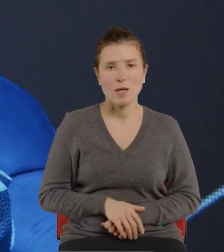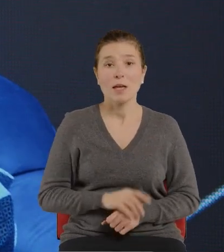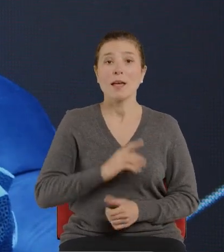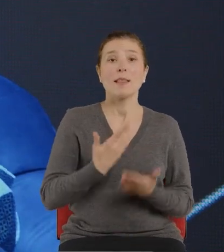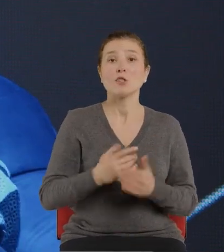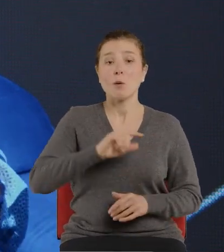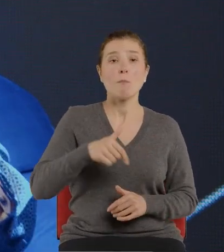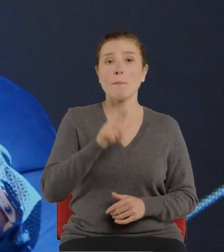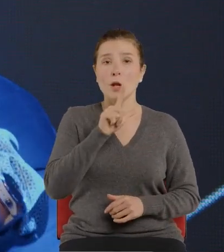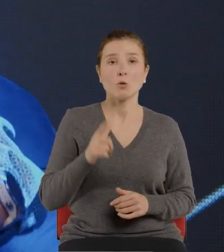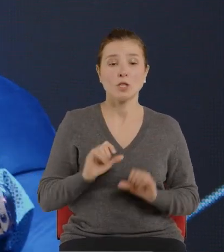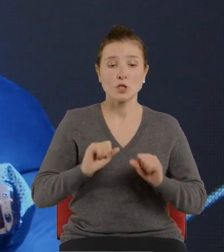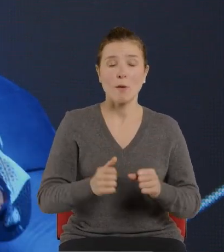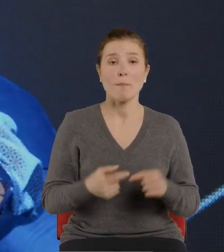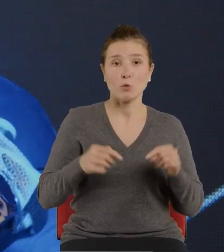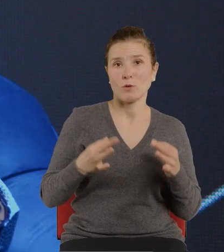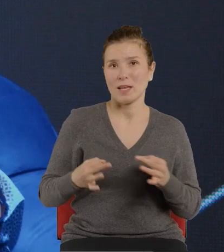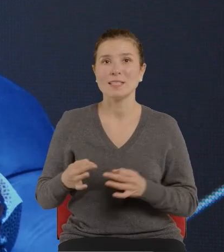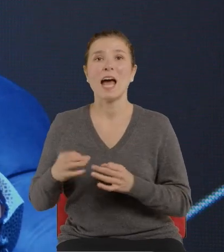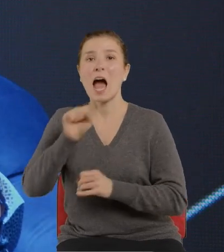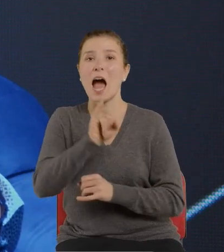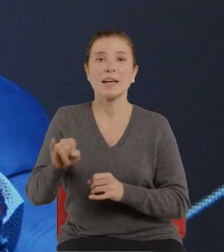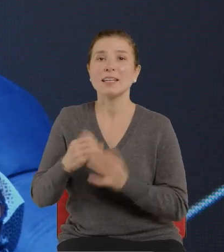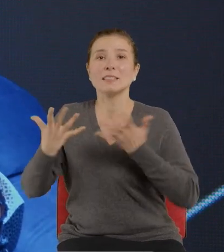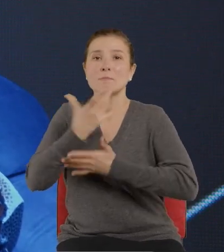teraz w momencie, natomiast AI ma dane z przeszłości, więc nie aż tak